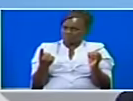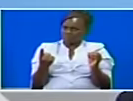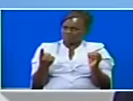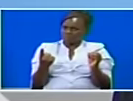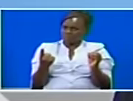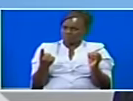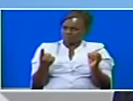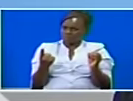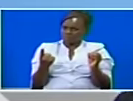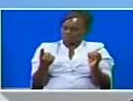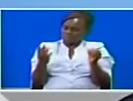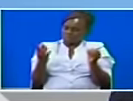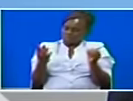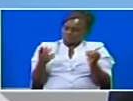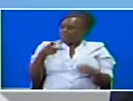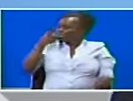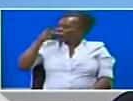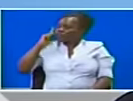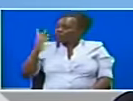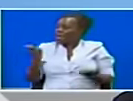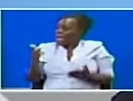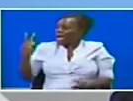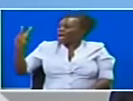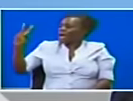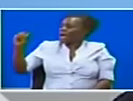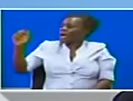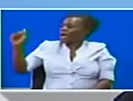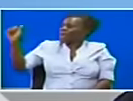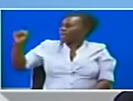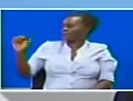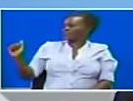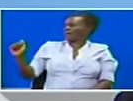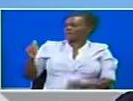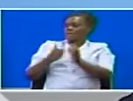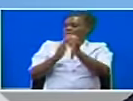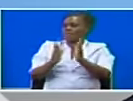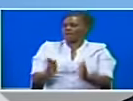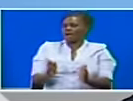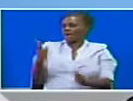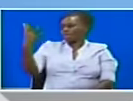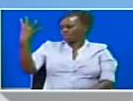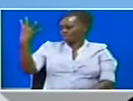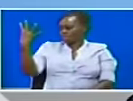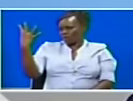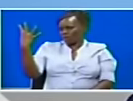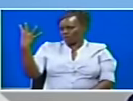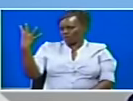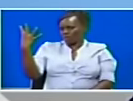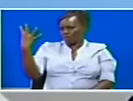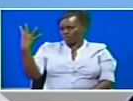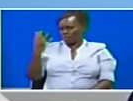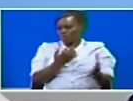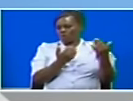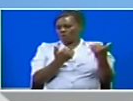kuthibitisha kwamba Mheshimiwa Kalonzo yuko katika NASA na yeye ni kati ya vinara nne ambao